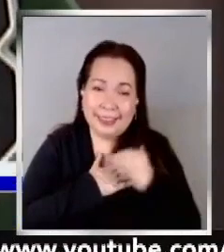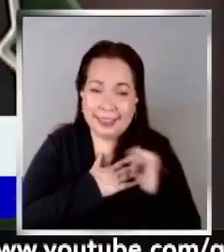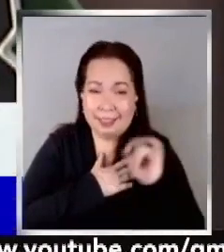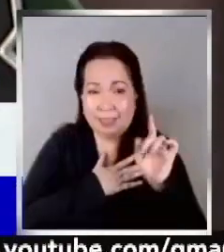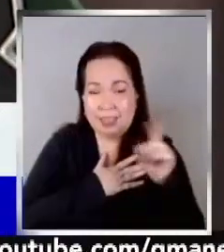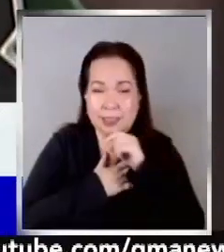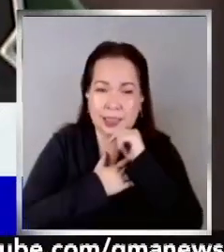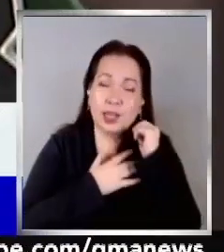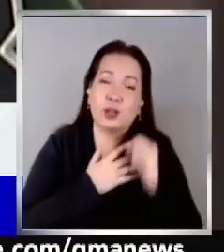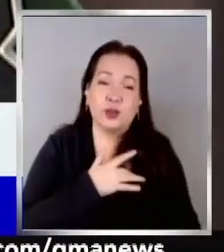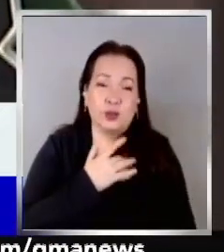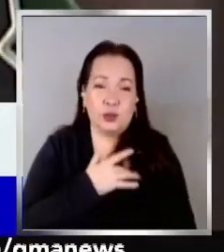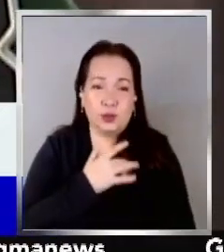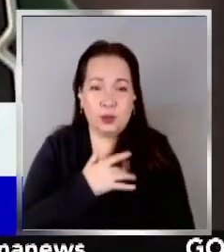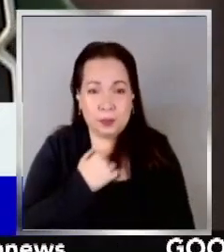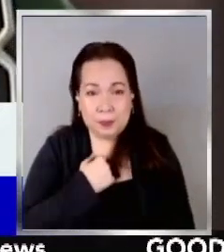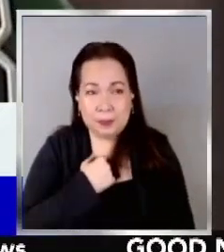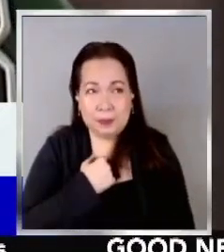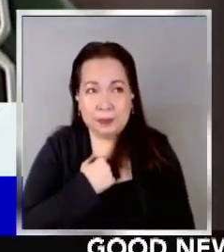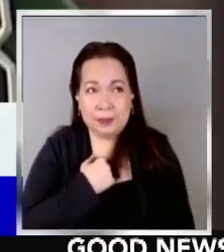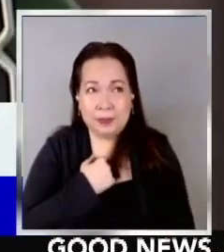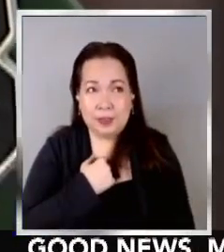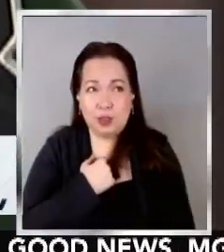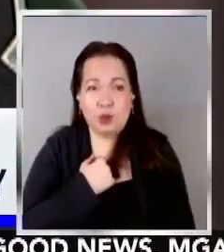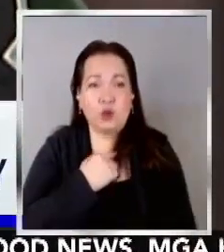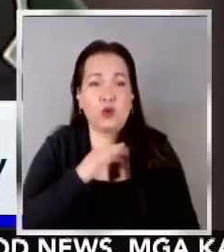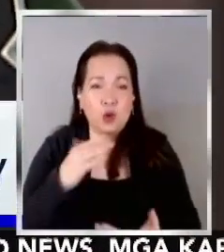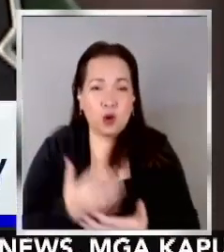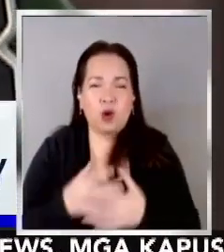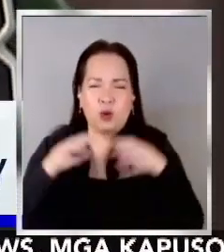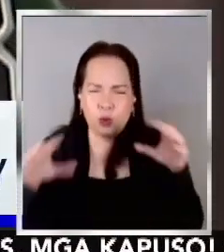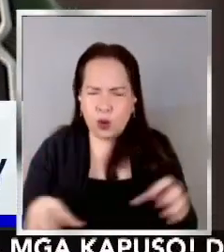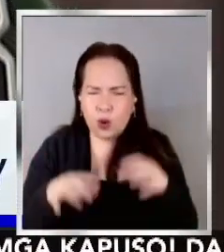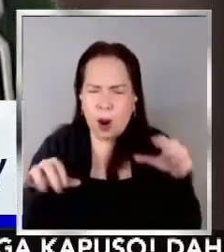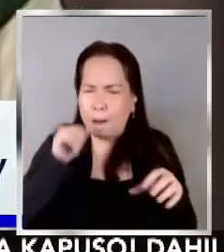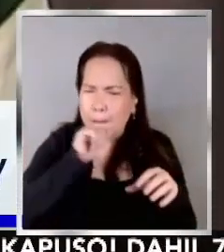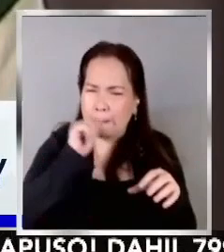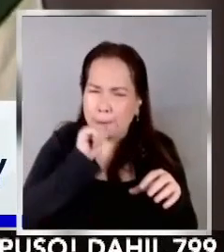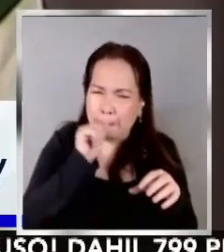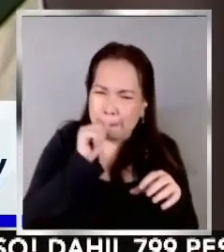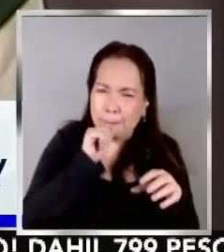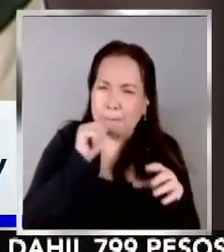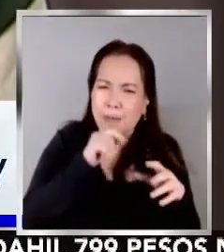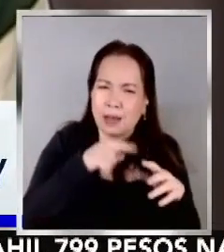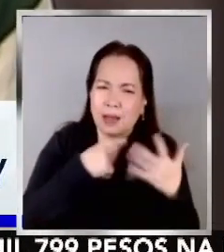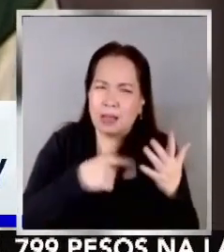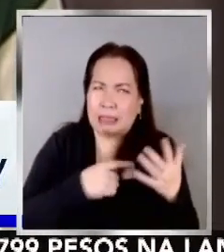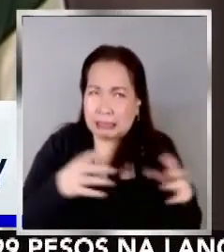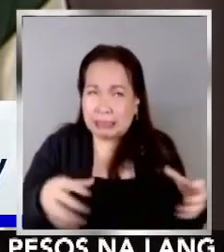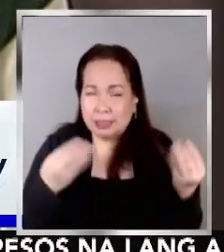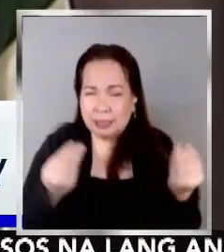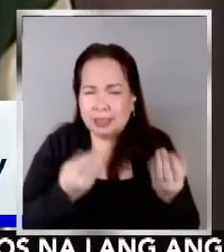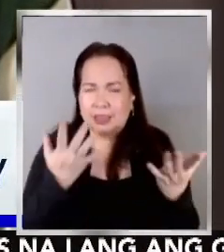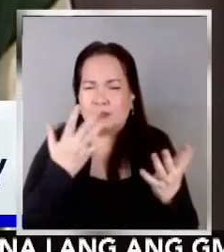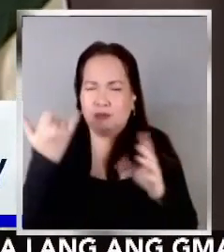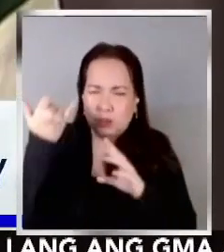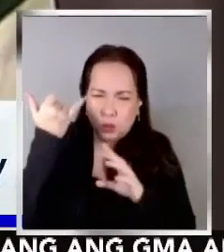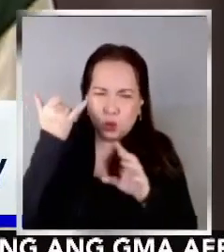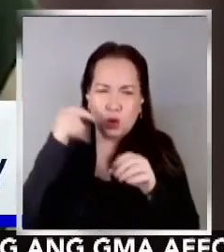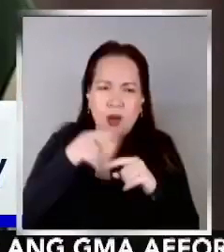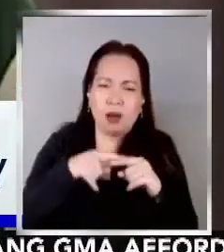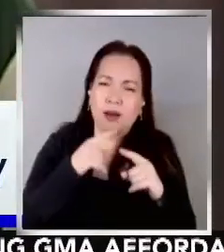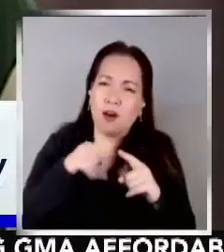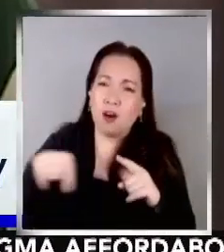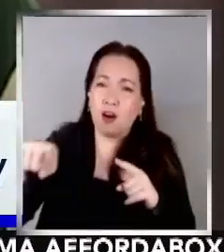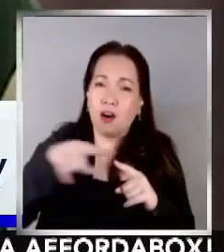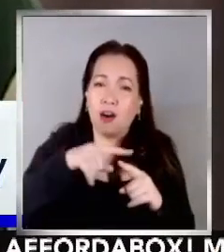na lahat ng pagod at hirap na ginawa namin at pinut namin dito sa show na to, nawala